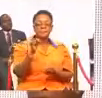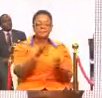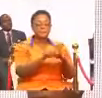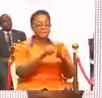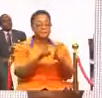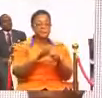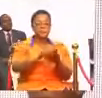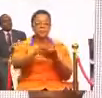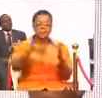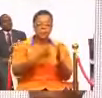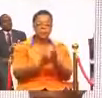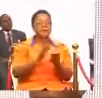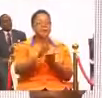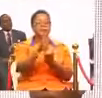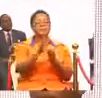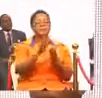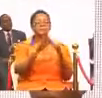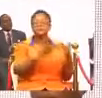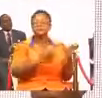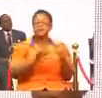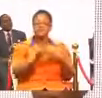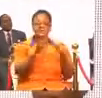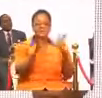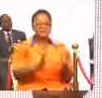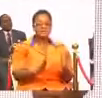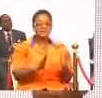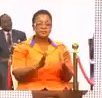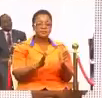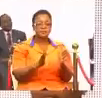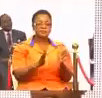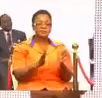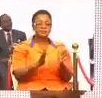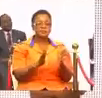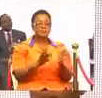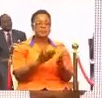pamoja na vinara wao kwa kuweza